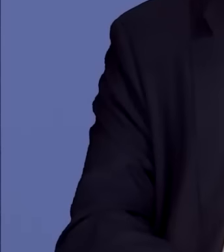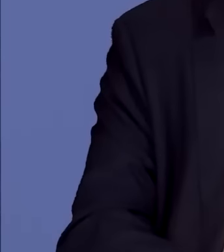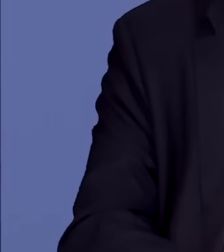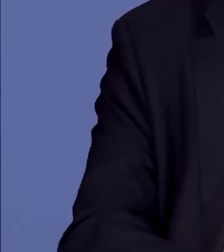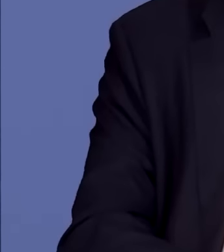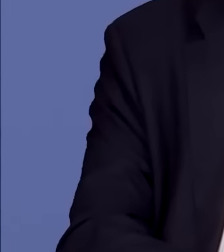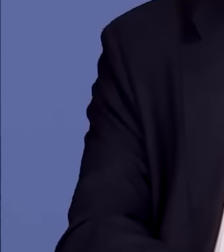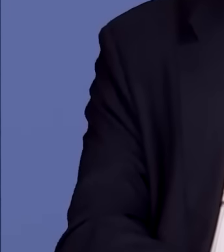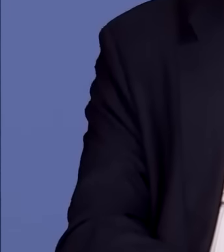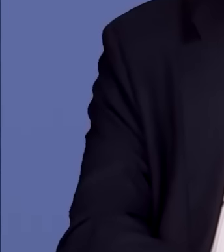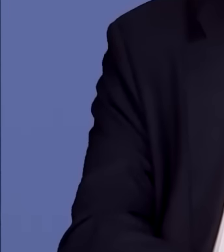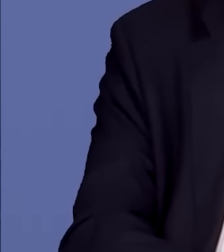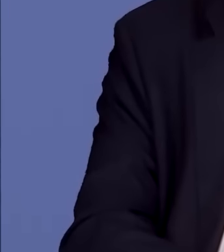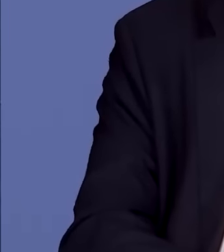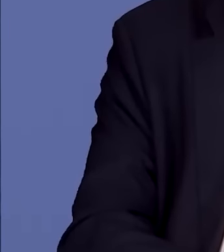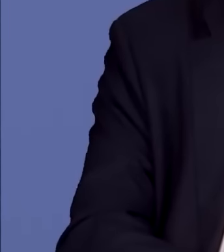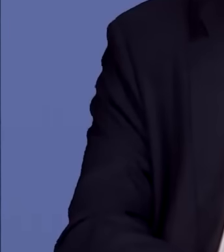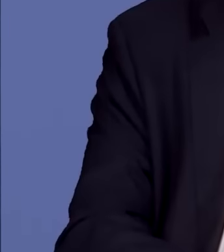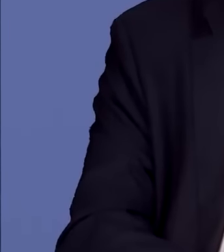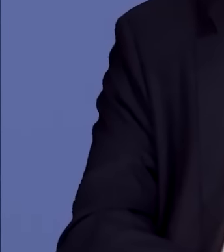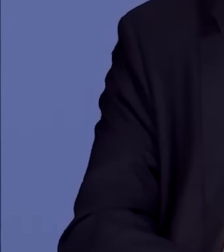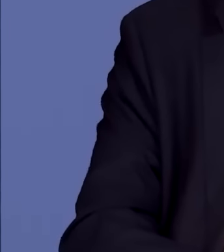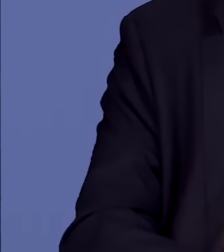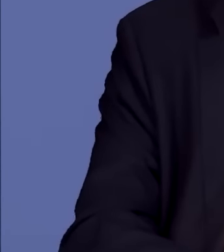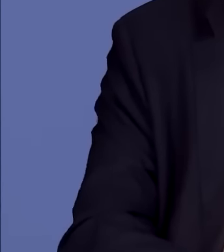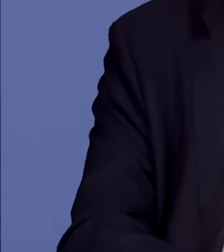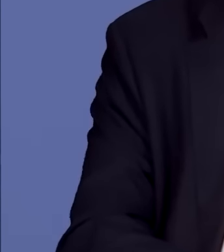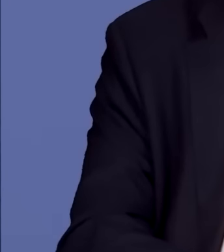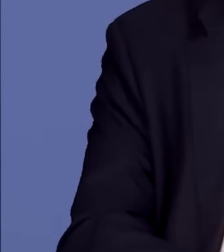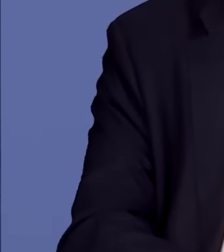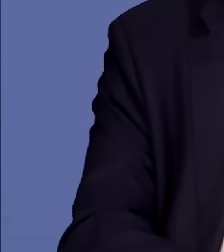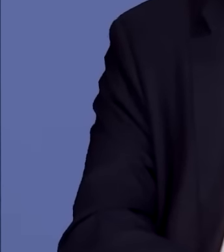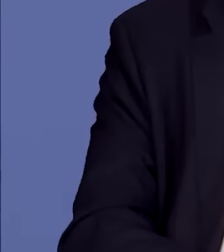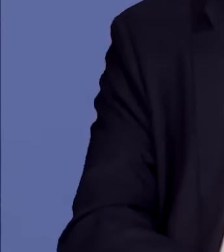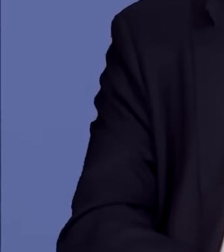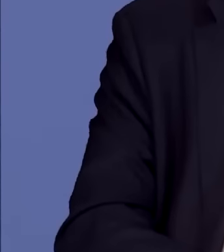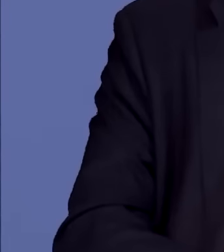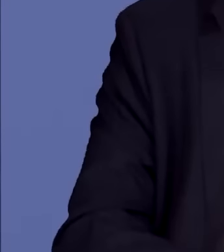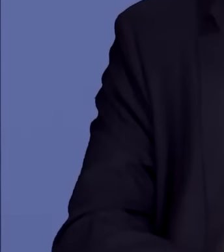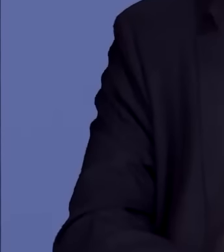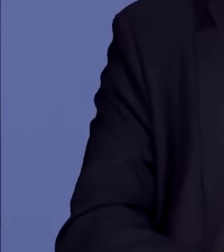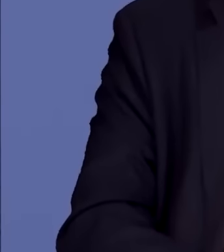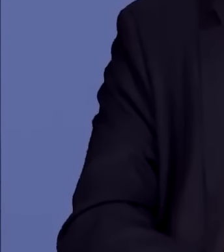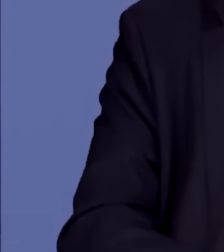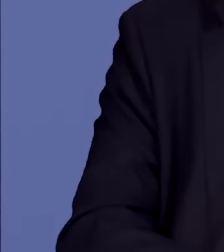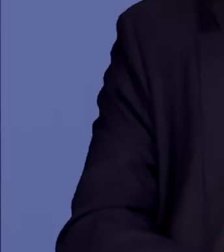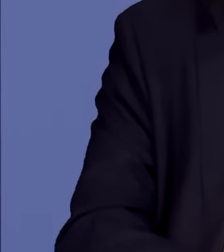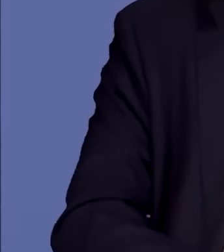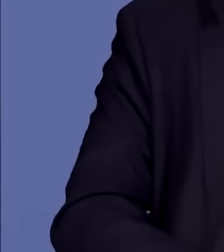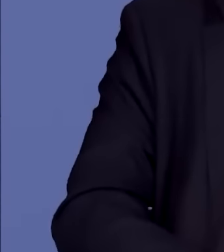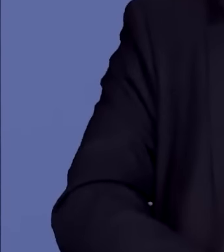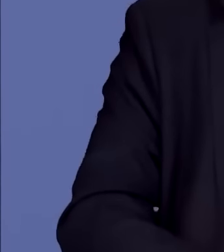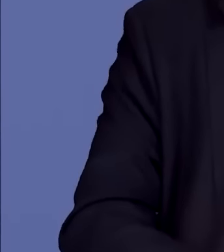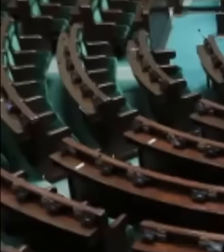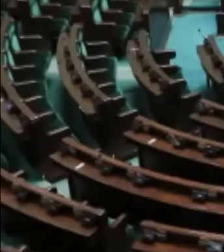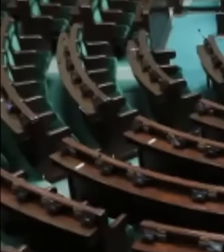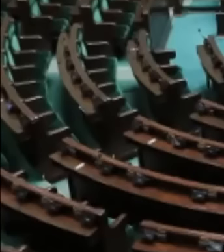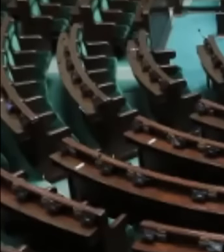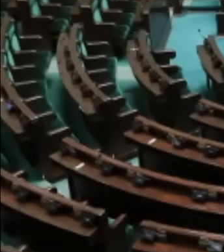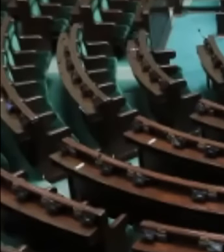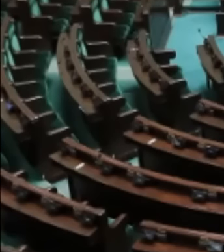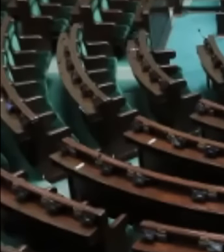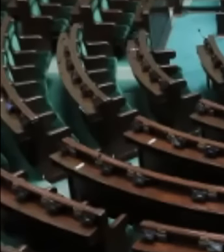Witam serdecznie Dzień dobry państwu oraz Krzysztof lipiec Prawo i Sprawiedliwość Witam panie pośle Dzień dobry panie redaktorze Witam państwa No